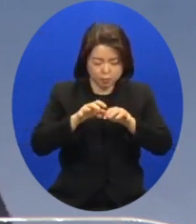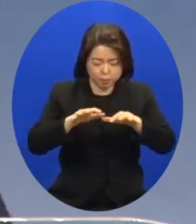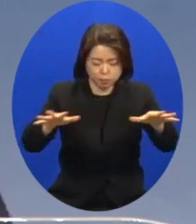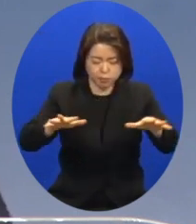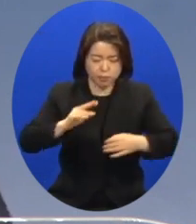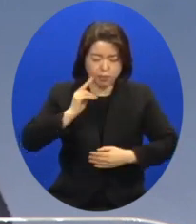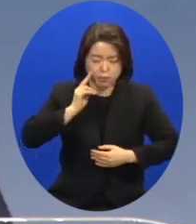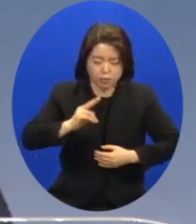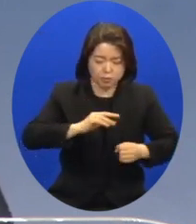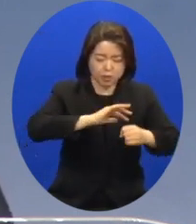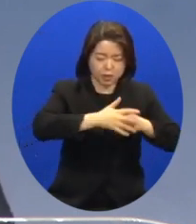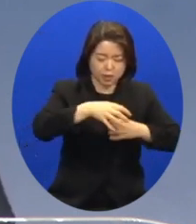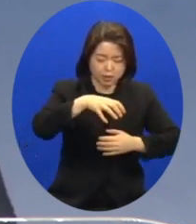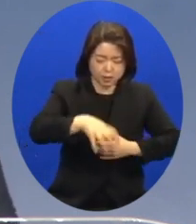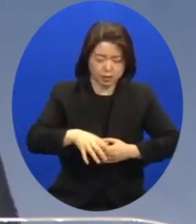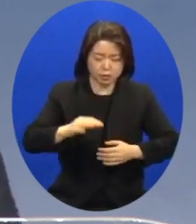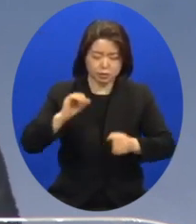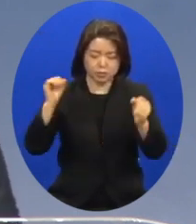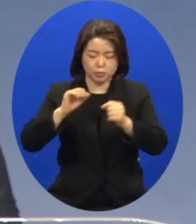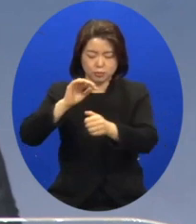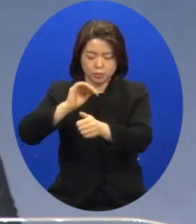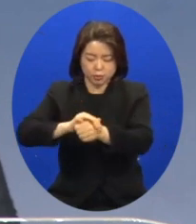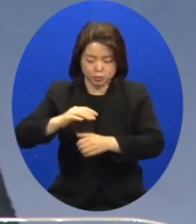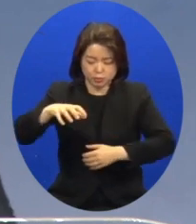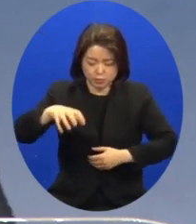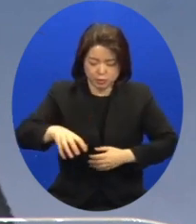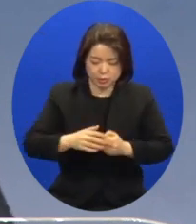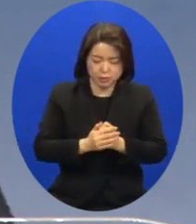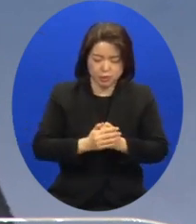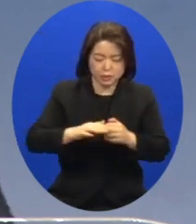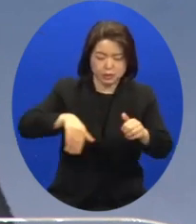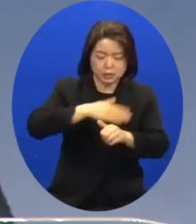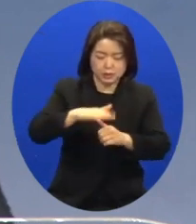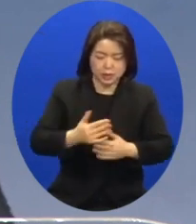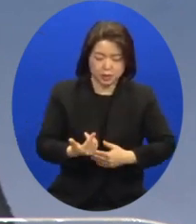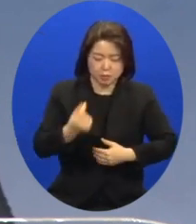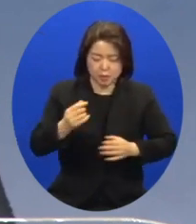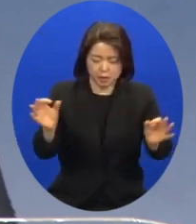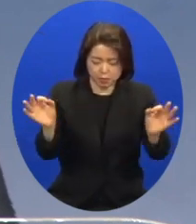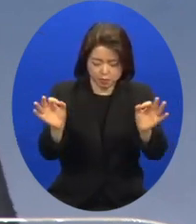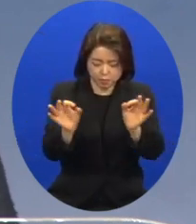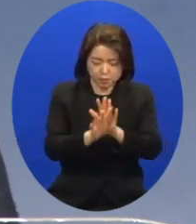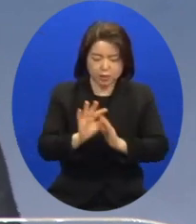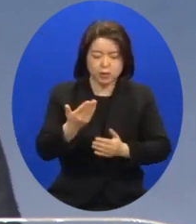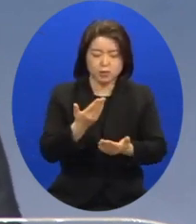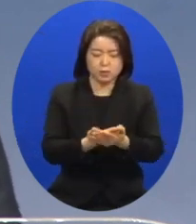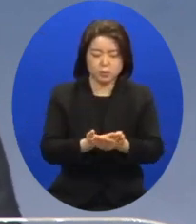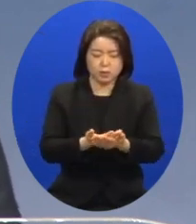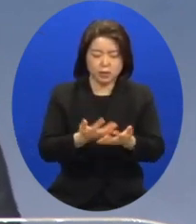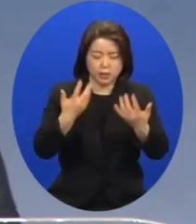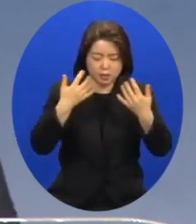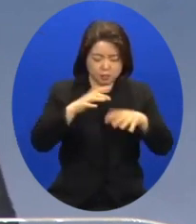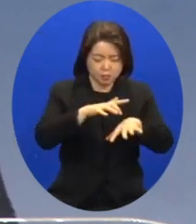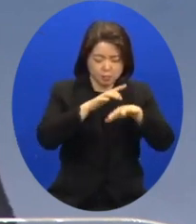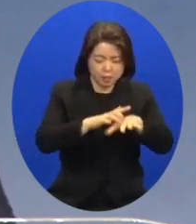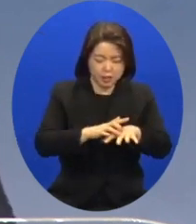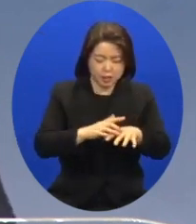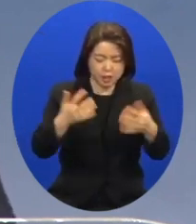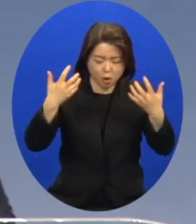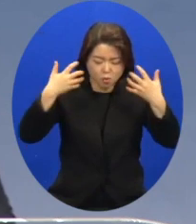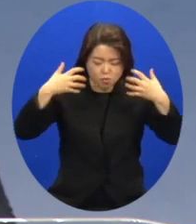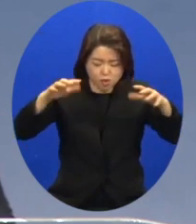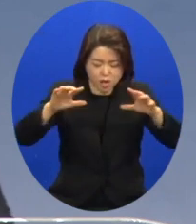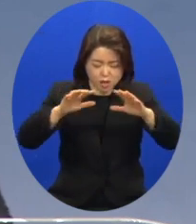대구 경북 지역 상황이 속히 호전되게 해 주옵소서. 마귀가 우는 사자같이 삼필자를